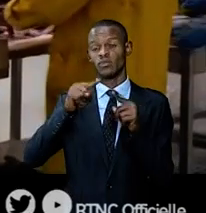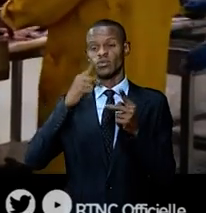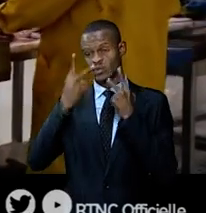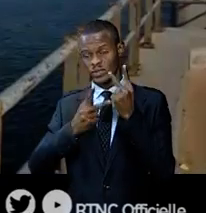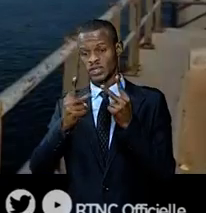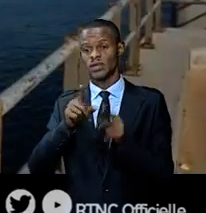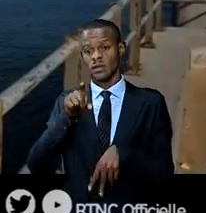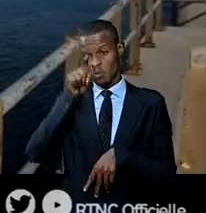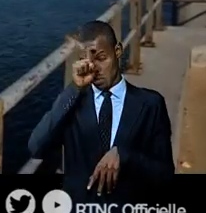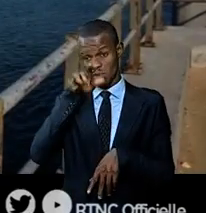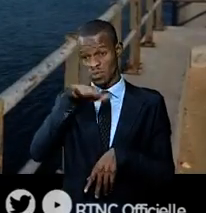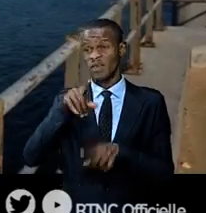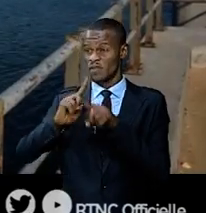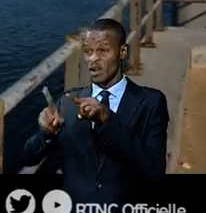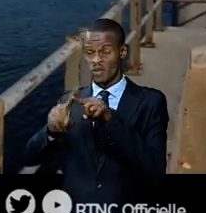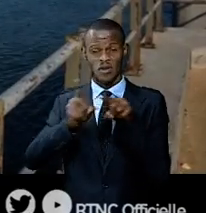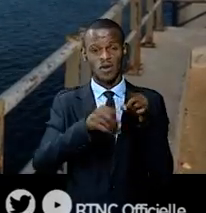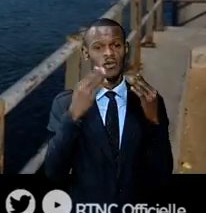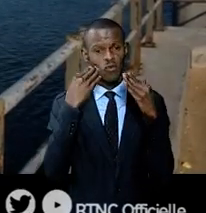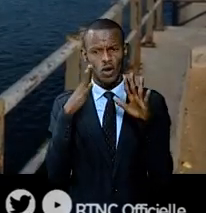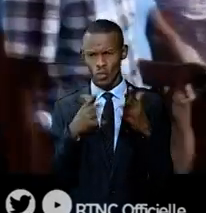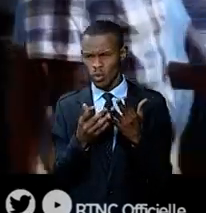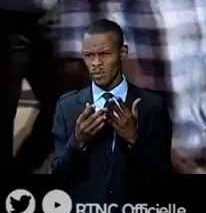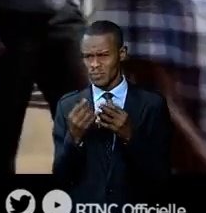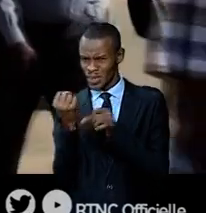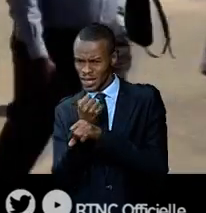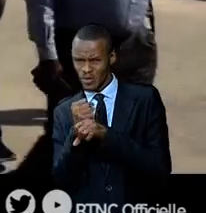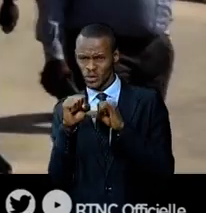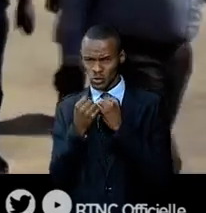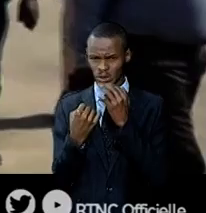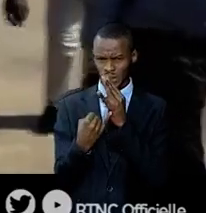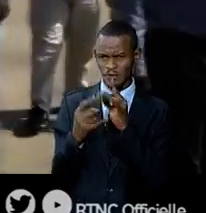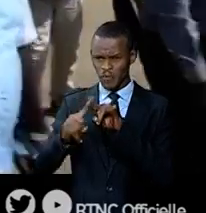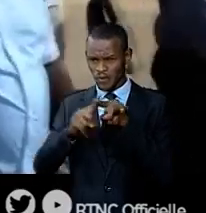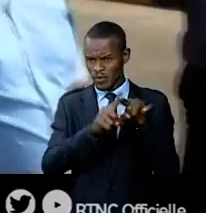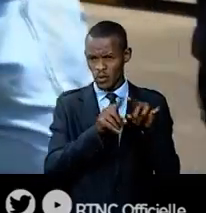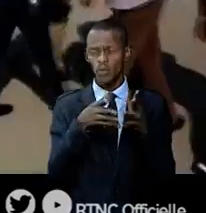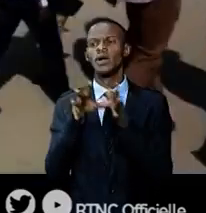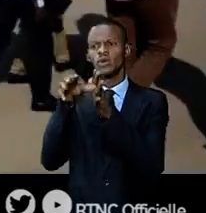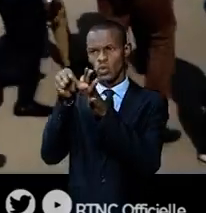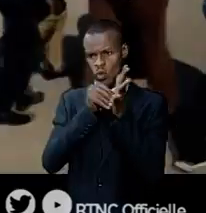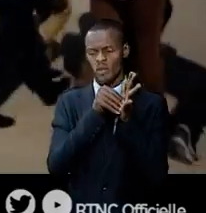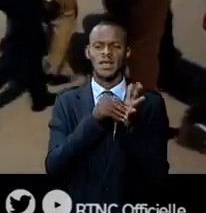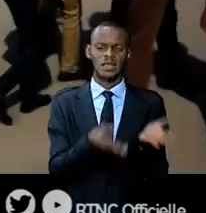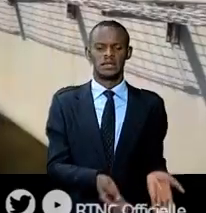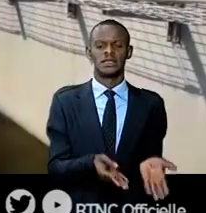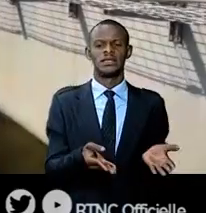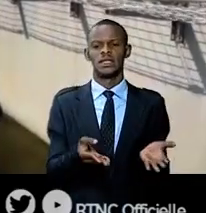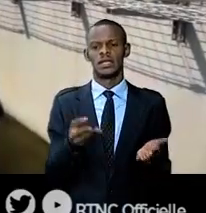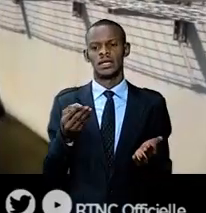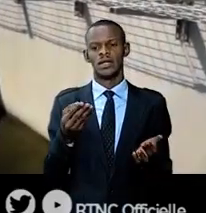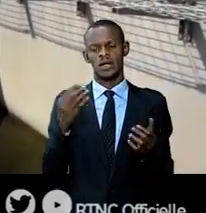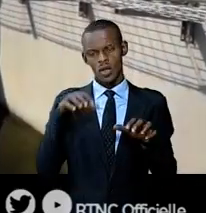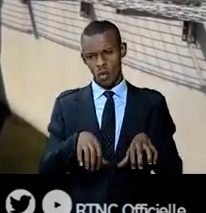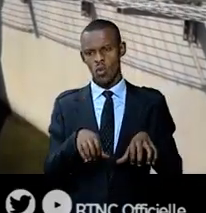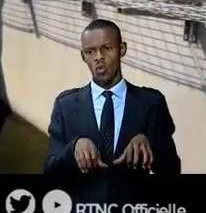de développement sur lequel nous allons nous inspirer. Afin de s'acquérir de la capacité opérationnelle ainsi que de l'expérience sur le terrain